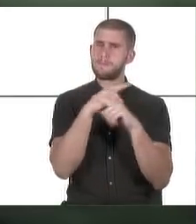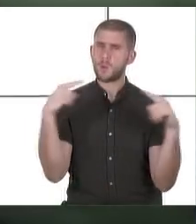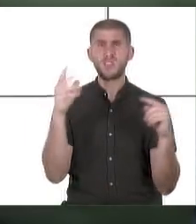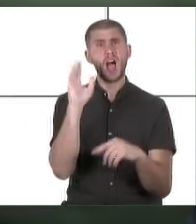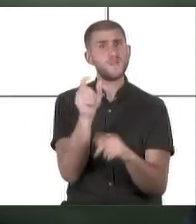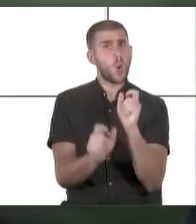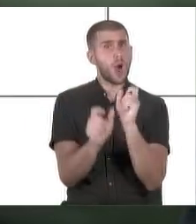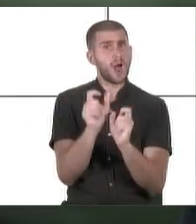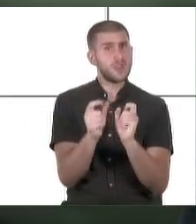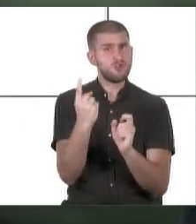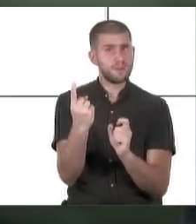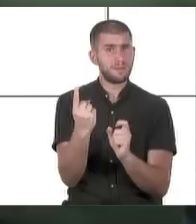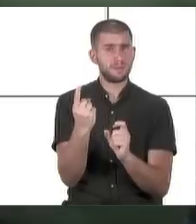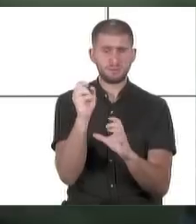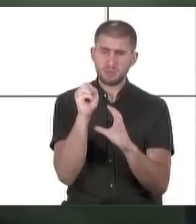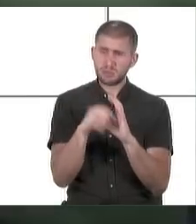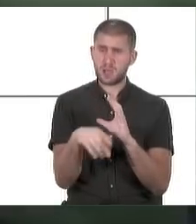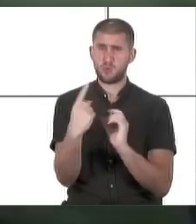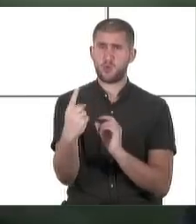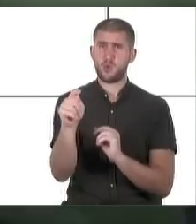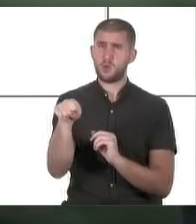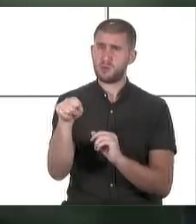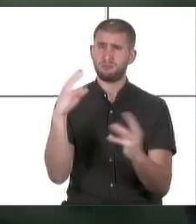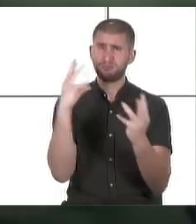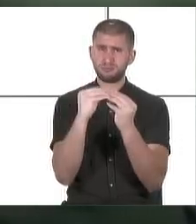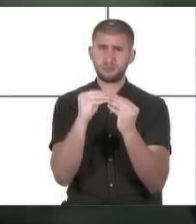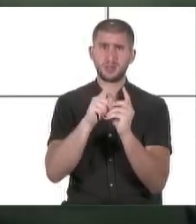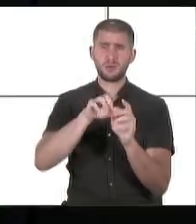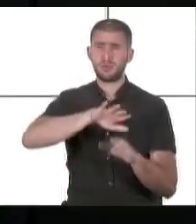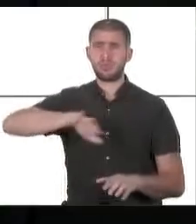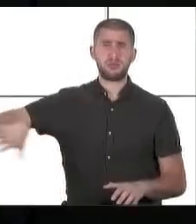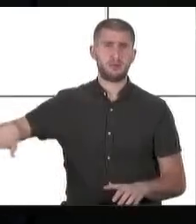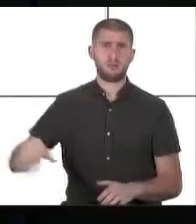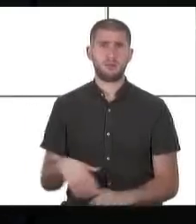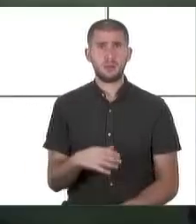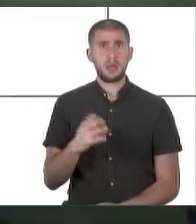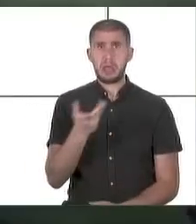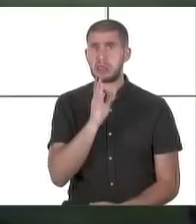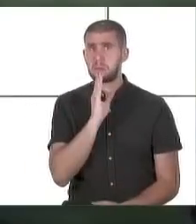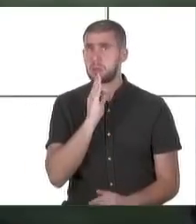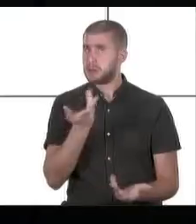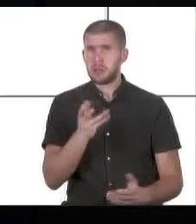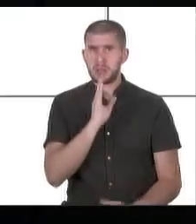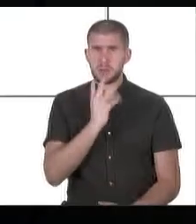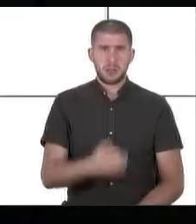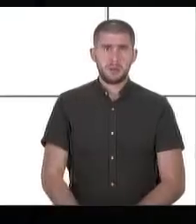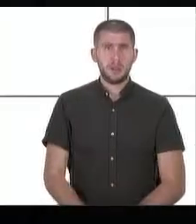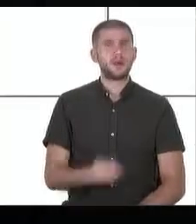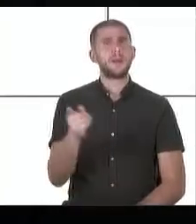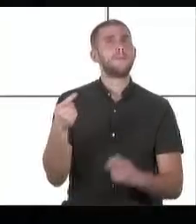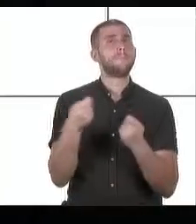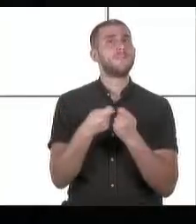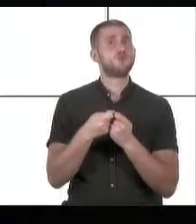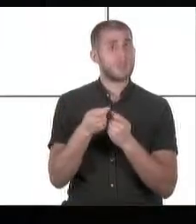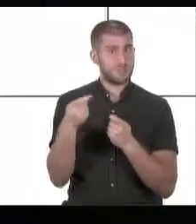שאנשים שתרמו פרלמנטרית נדחקים לאחור. אין לך בעיה עם זה. אין לי בעיה עם זה. המשותפת היא